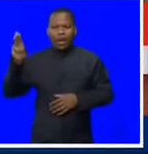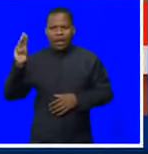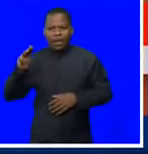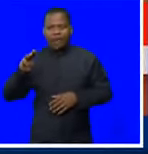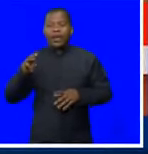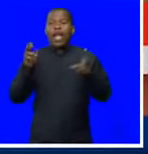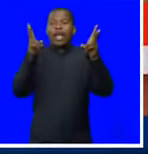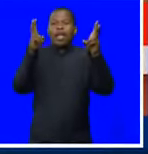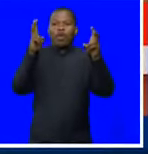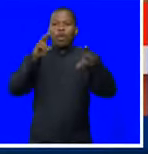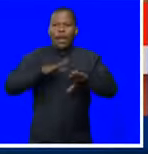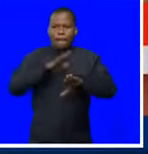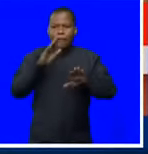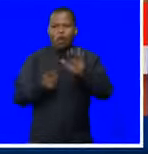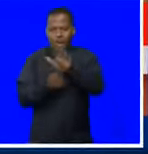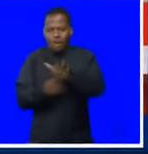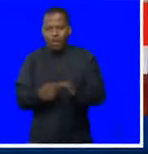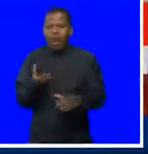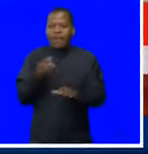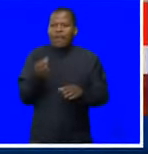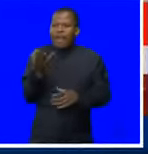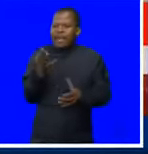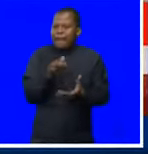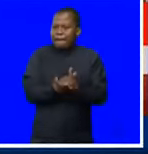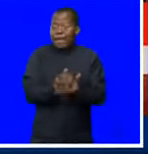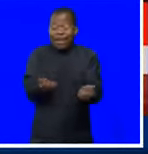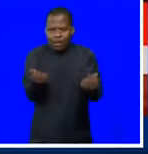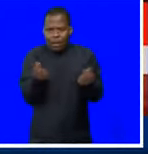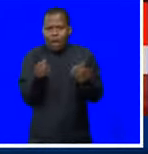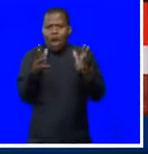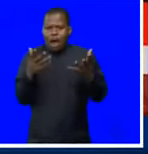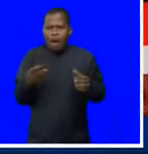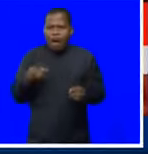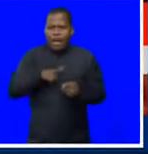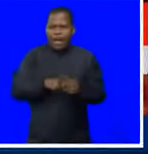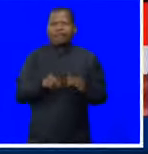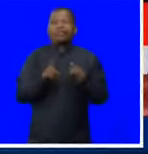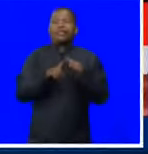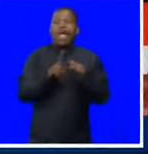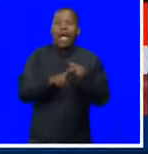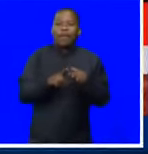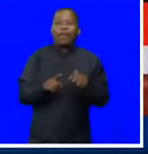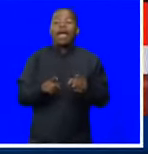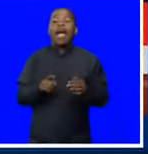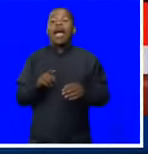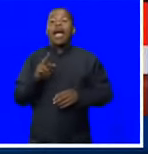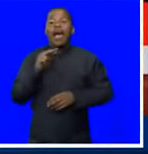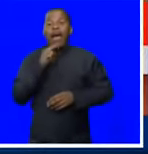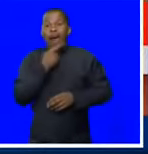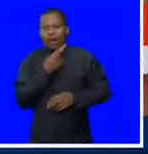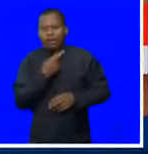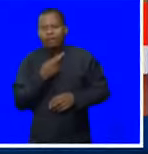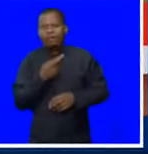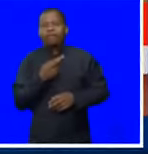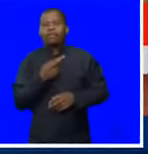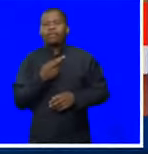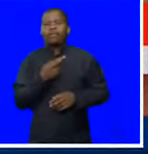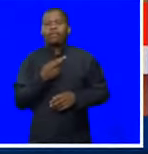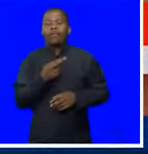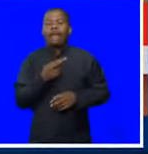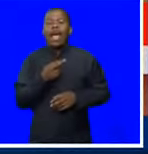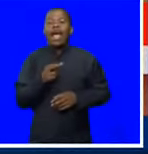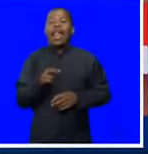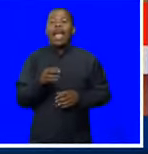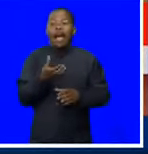letiningi letifikers ibudlelwane balamave lamathathu bathathi Tindzaba Tindzaba letifikers impilo echubekako lapha eveni laseSyria njengoba